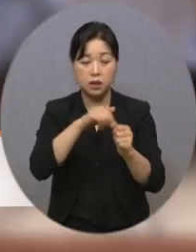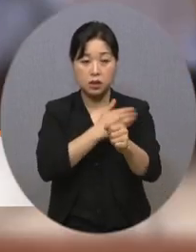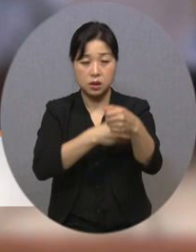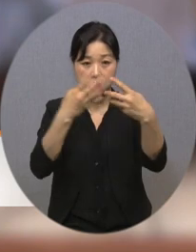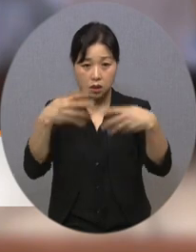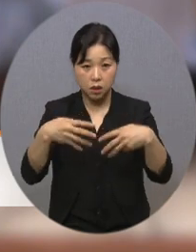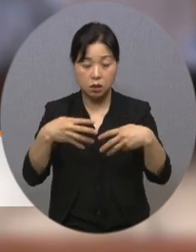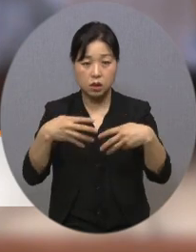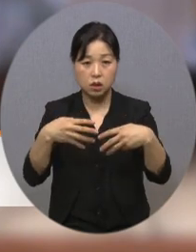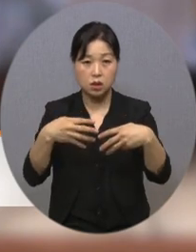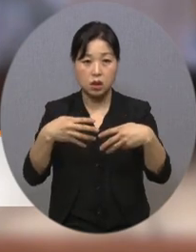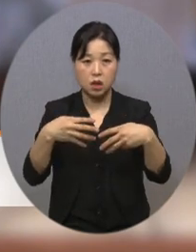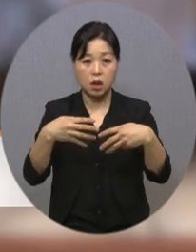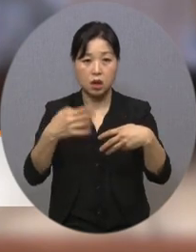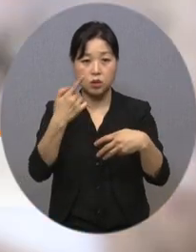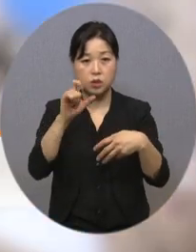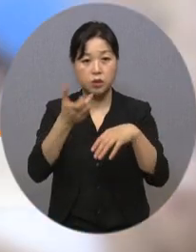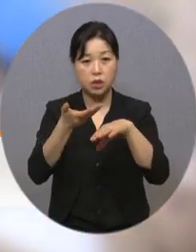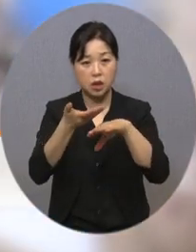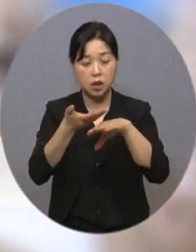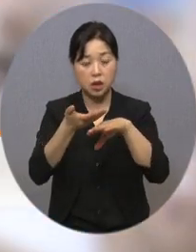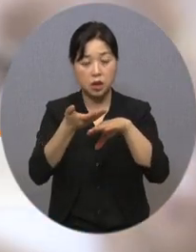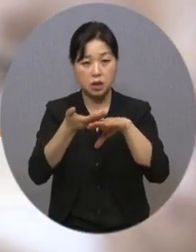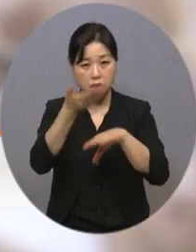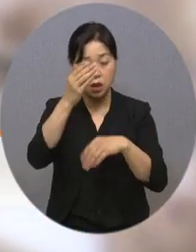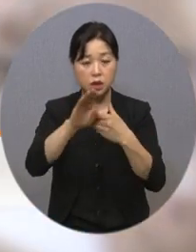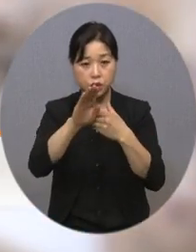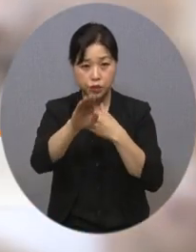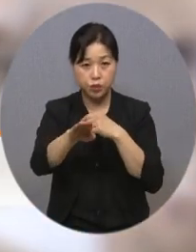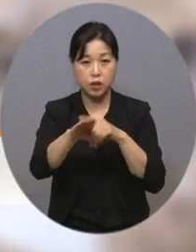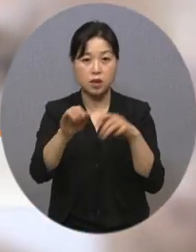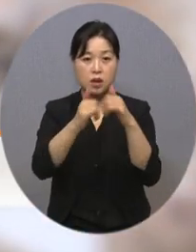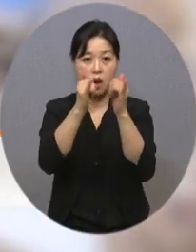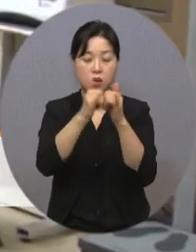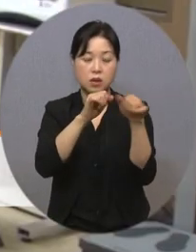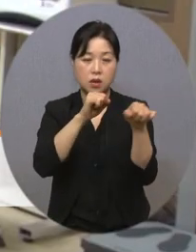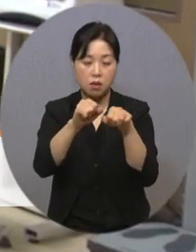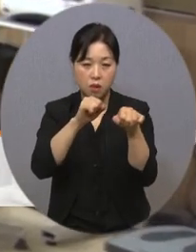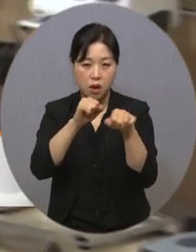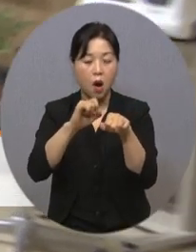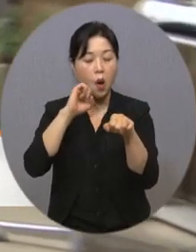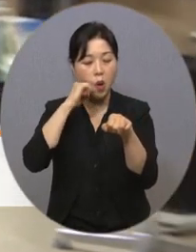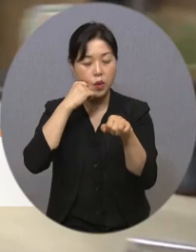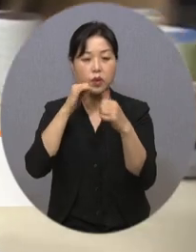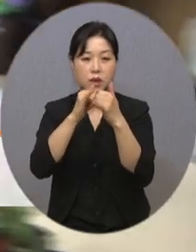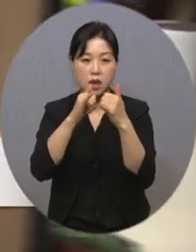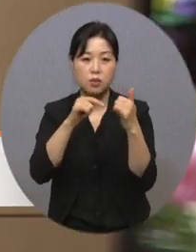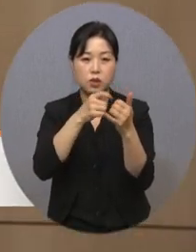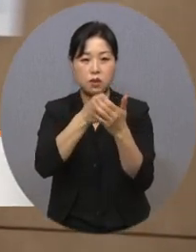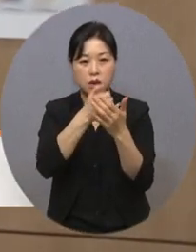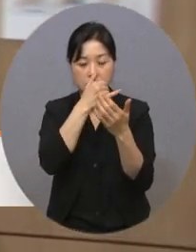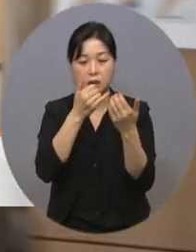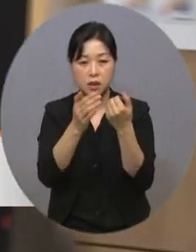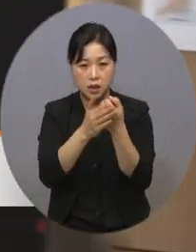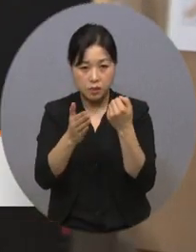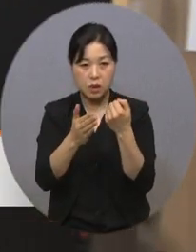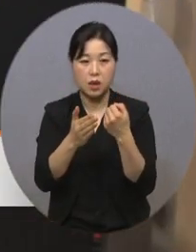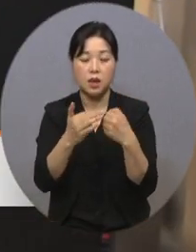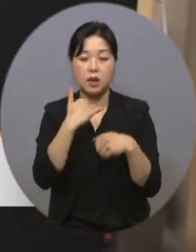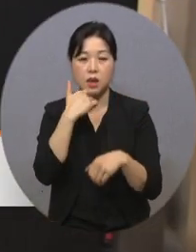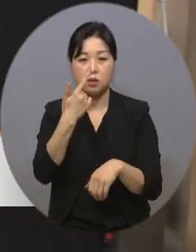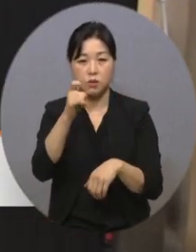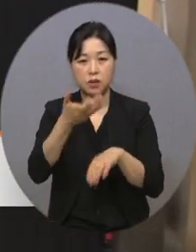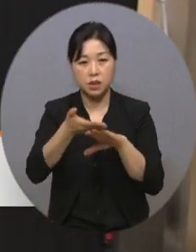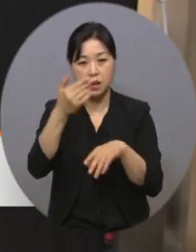이후에 혼자서 사회생활을 하기 어려운 사람으로 한정해 그 피해가 고스란히 65세 이상 장애인들에게 가고